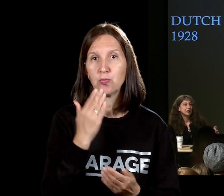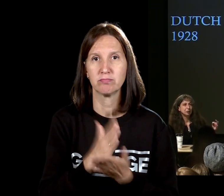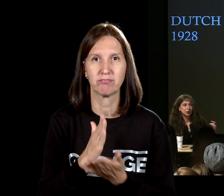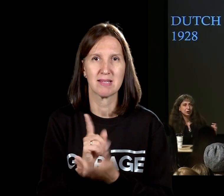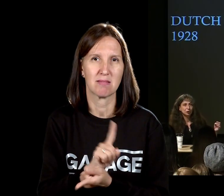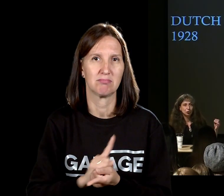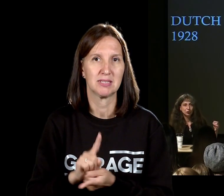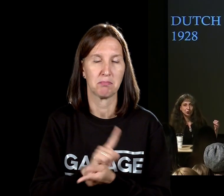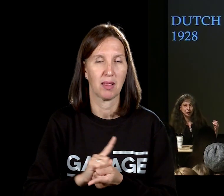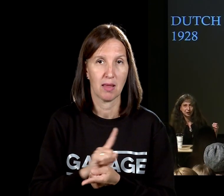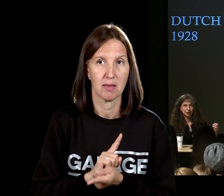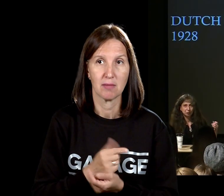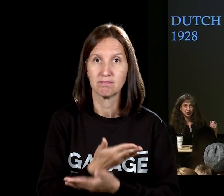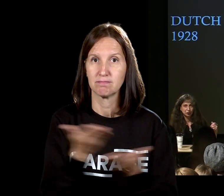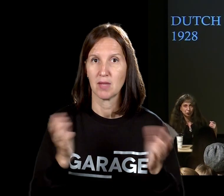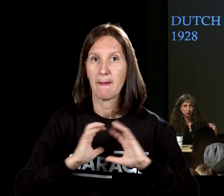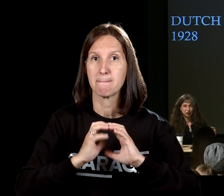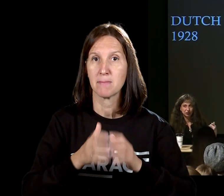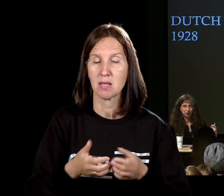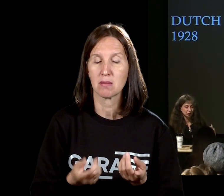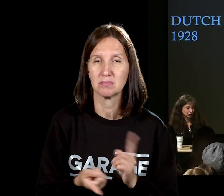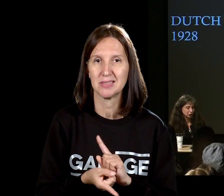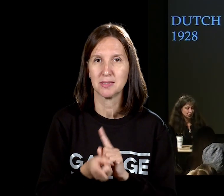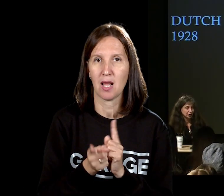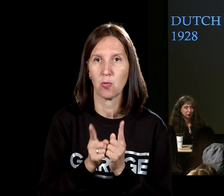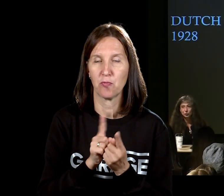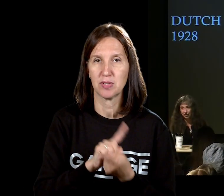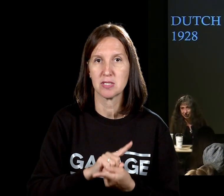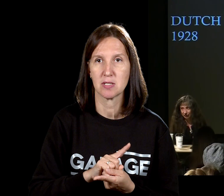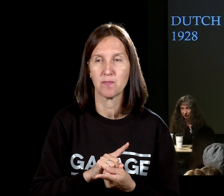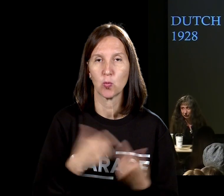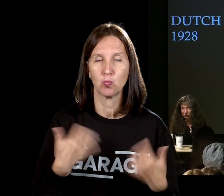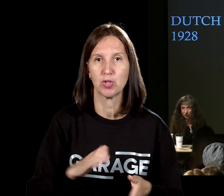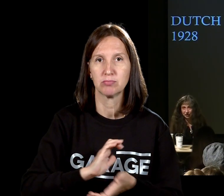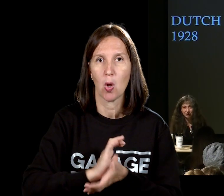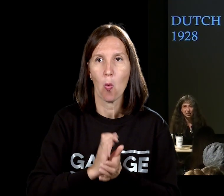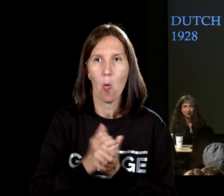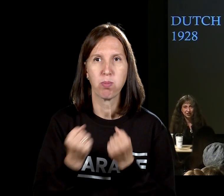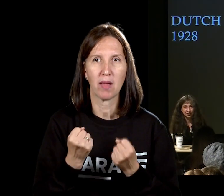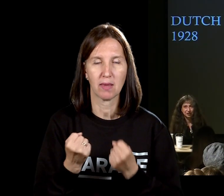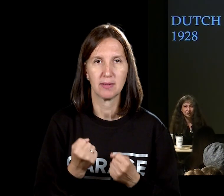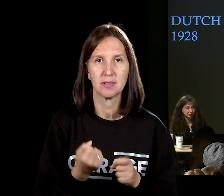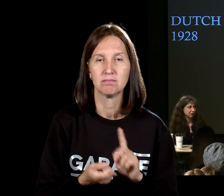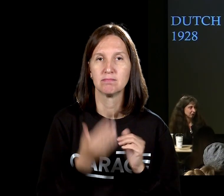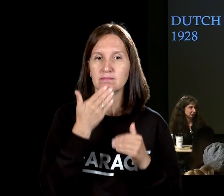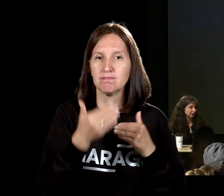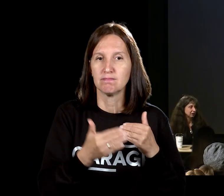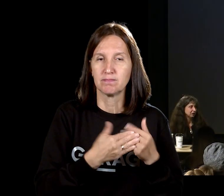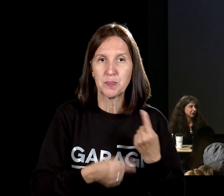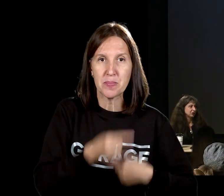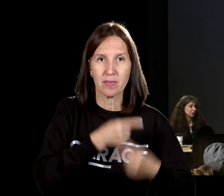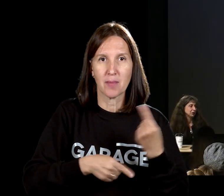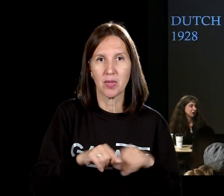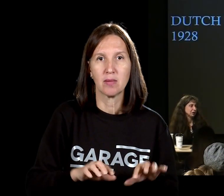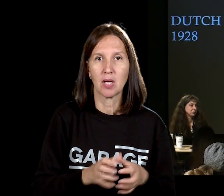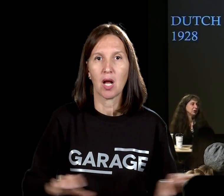меняется. Этот мир снова начинает быть, все, снова начинает уплотняться, снова начинает тяготеть к орнаментальности. На